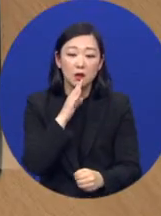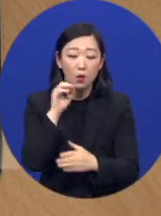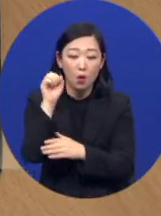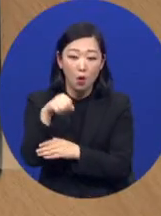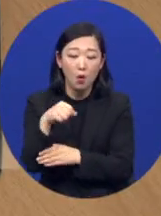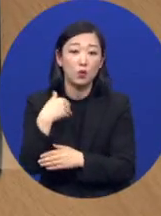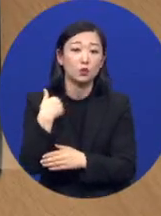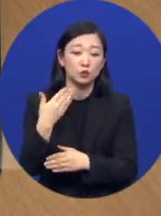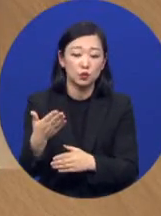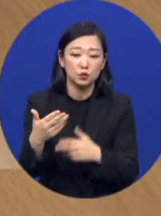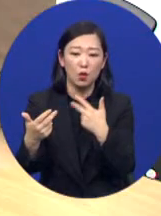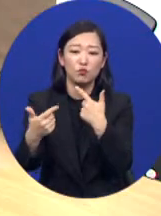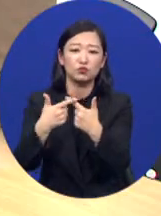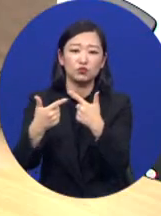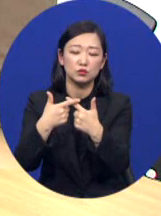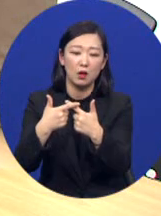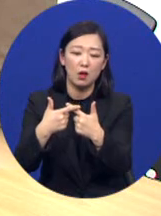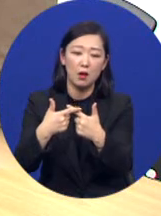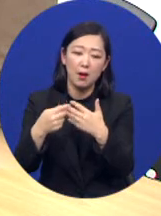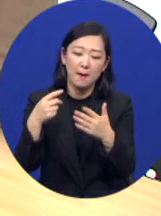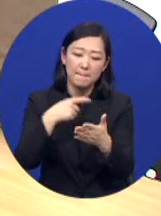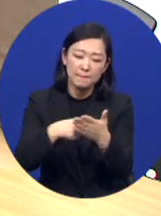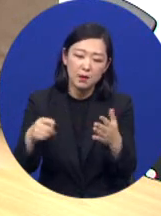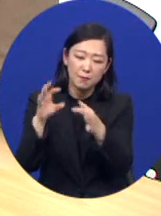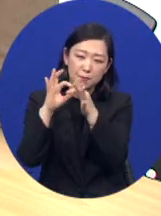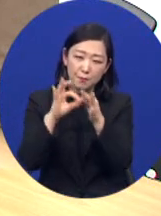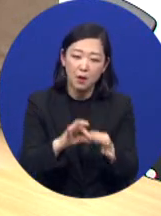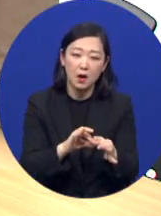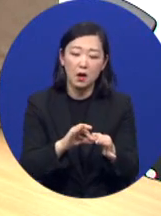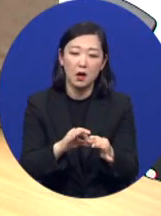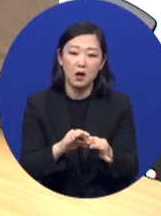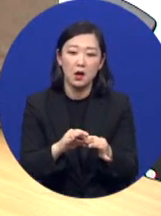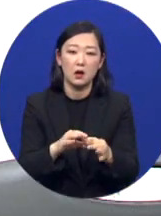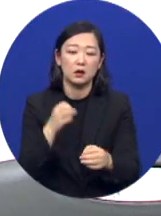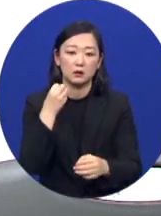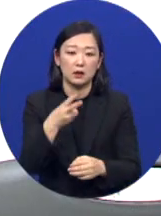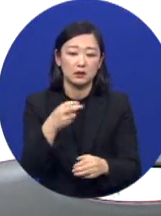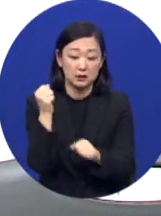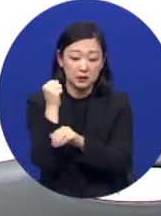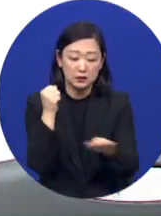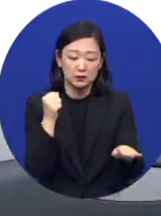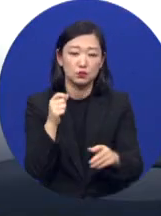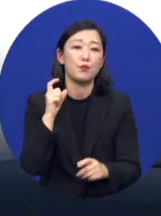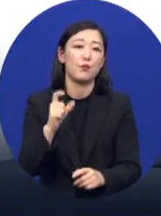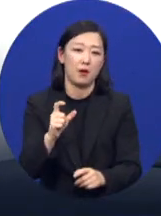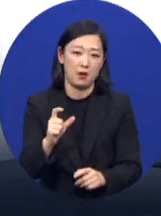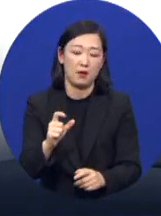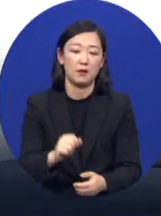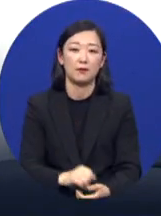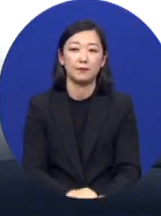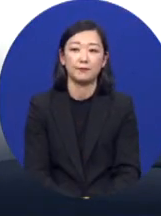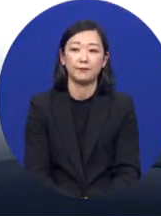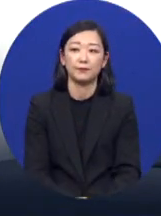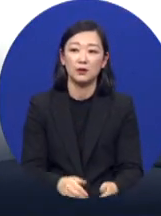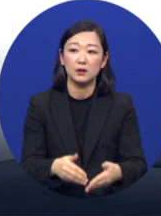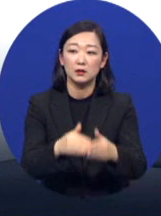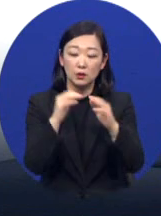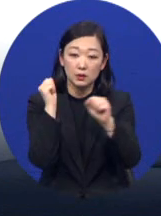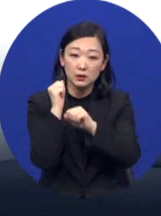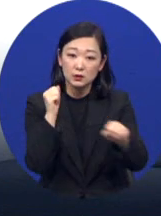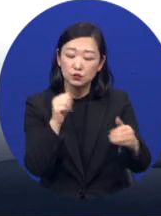부산은 의료 피해가 속출하자 8년 만에 다시 기준을 강화했습니다 지금 설립된 변경이